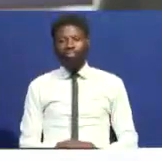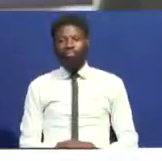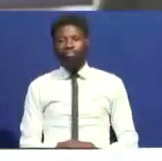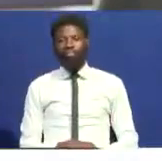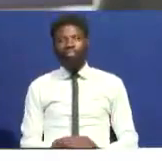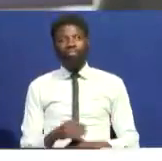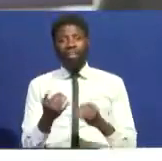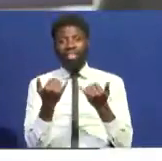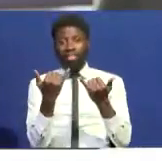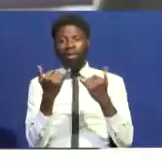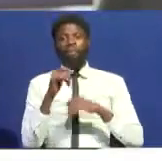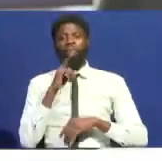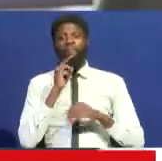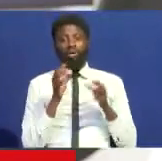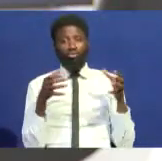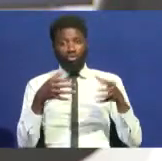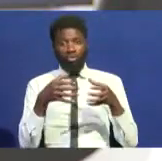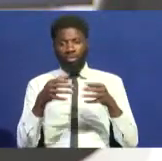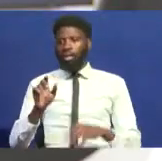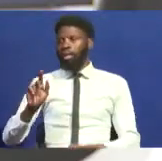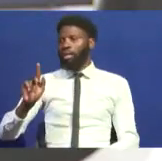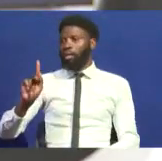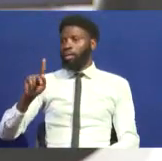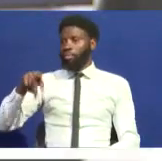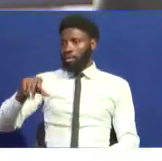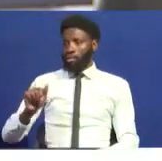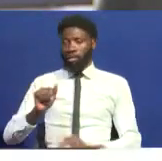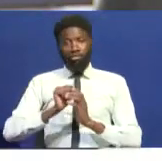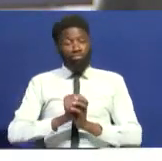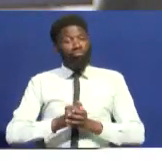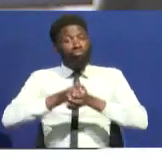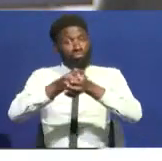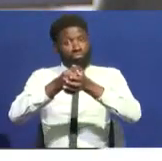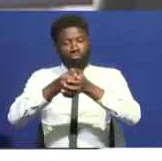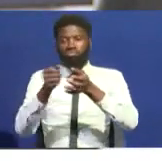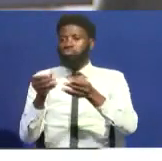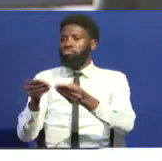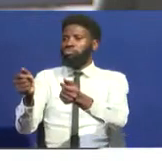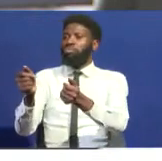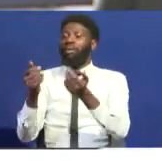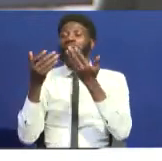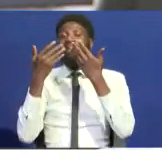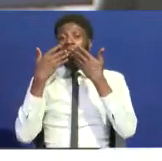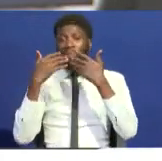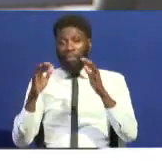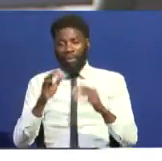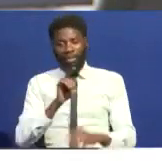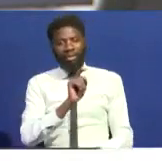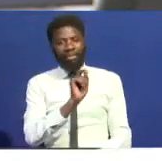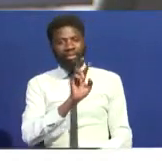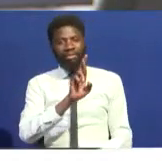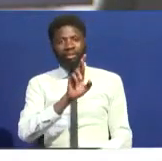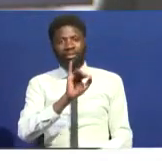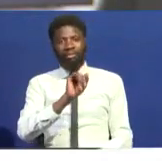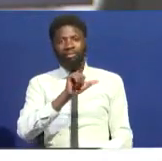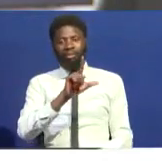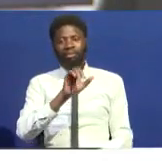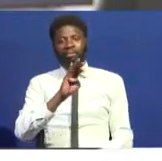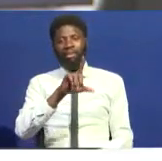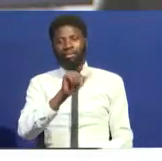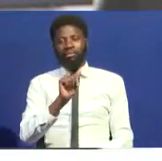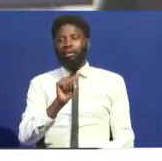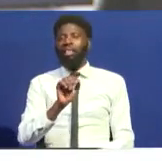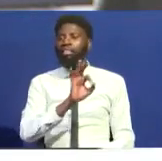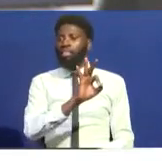Namna timu ya wanaume ya KPA ya mpira wa voliboli ilishinda Trailblazers seti 3-2 leo kwenye mechi ya robo finali ya